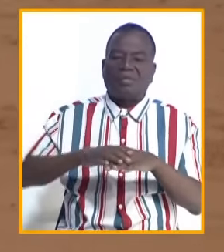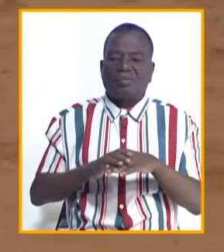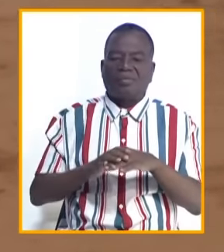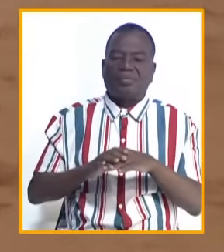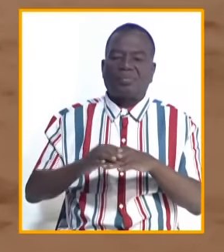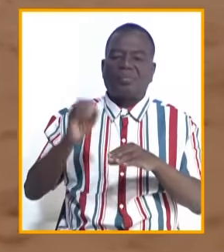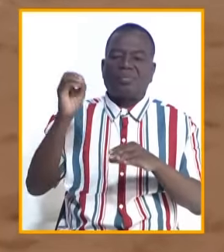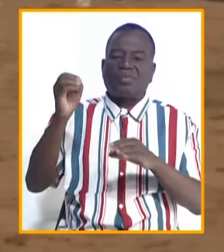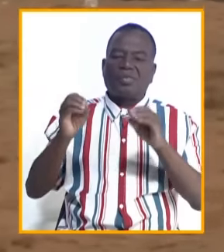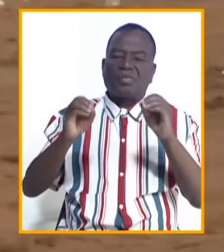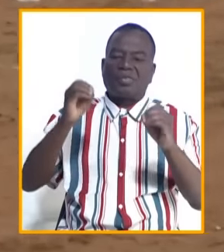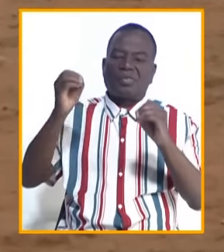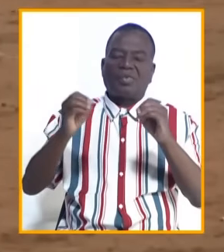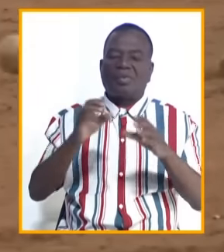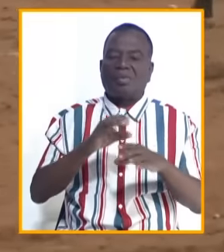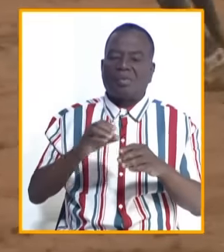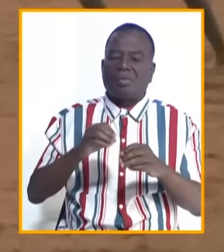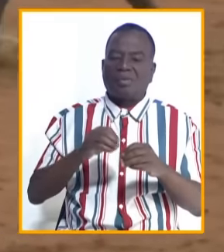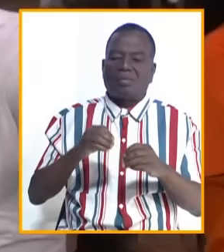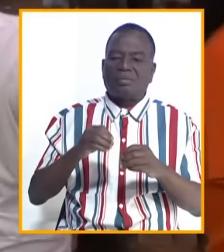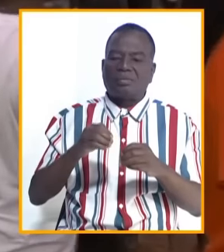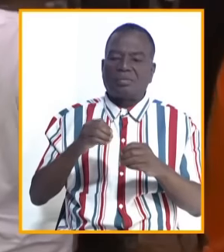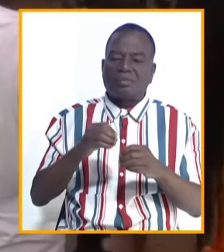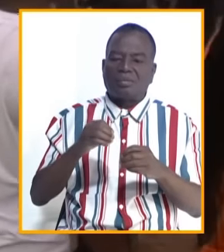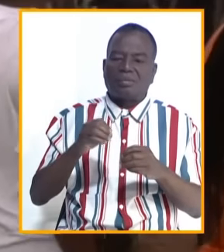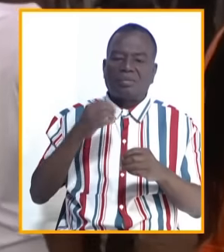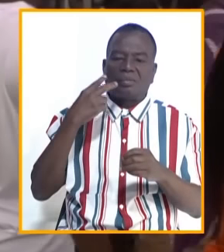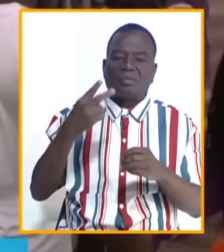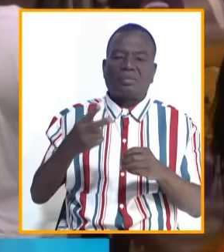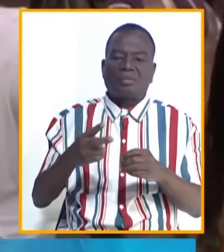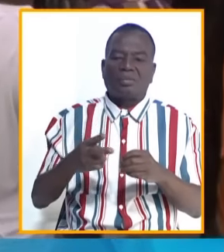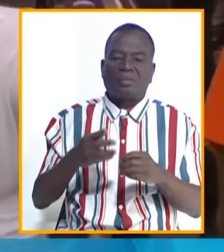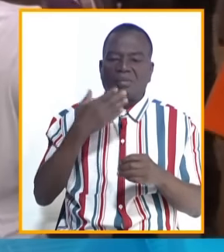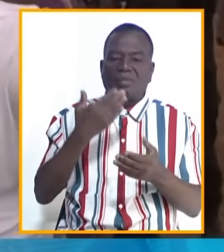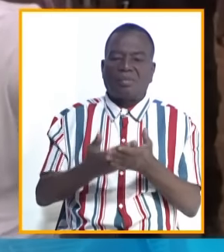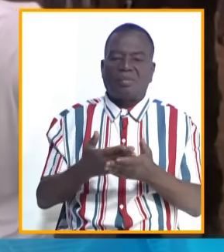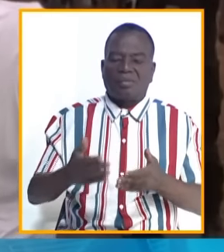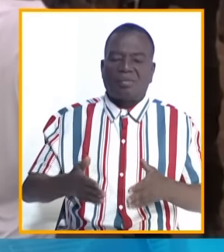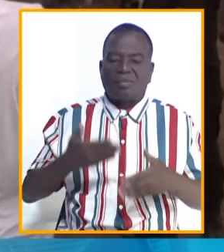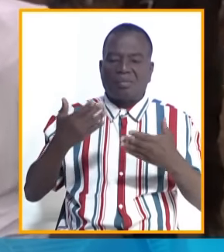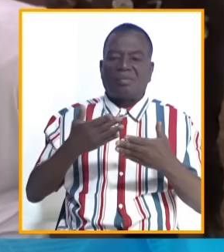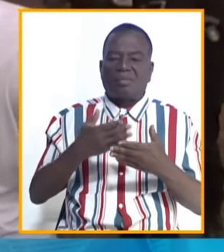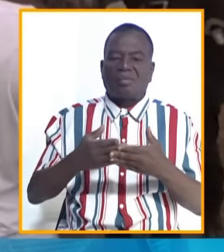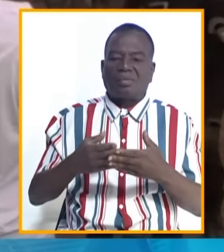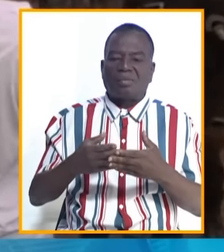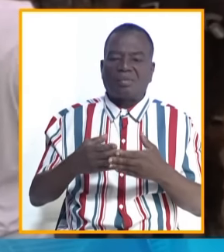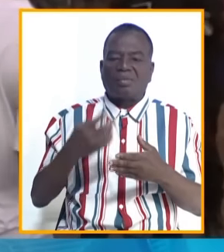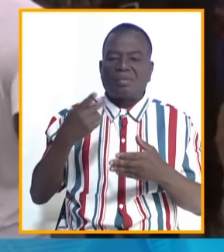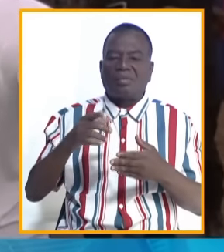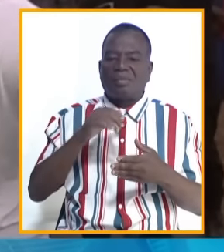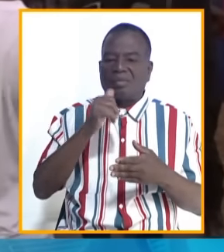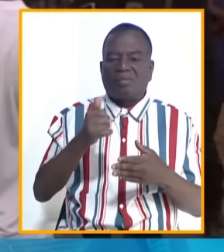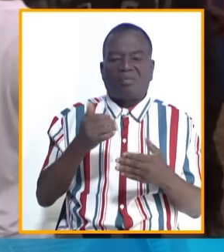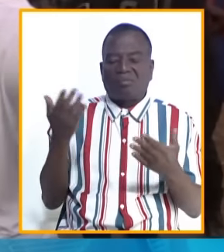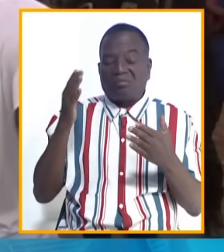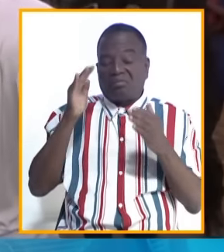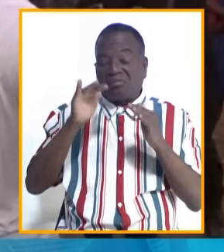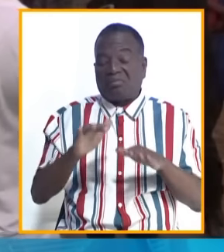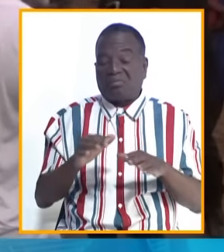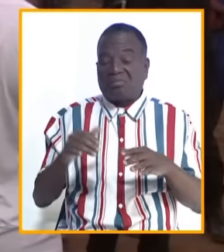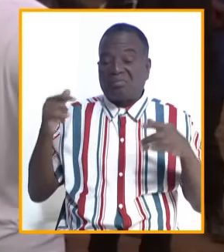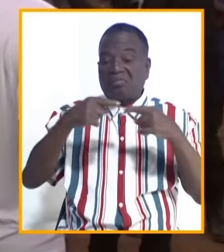Cette animation pousse à la victoire le FC Bafon à l'issue de la rencontre sur le score d'un but à zéro face au FC Adiopodoumé.